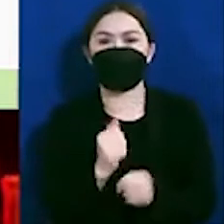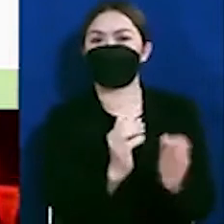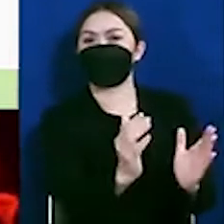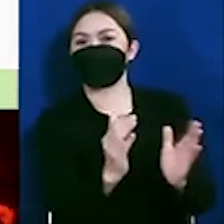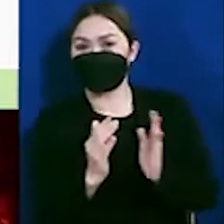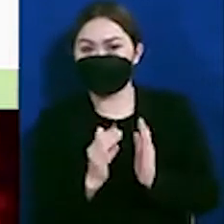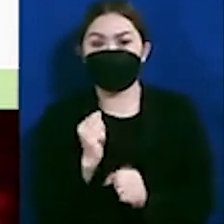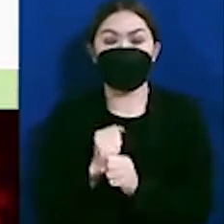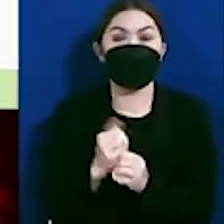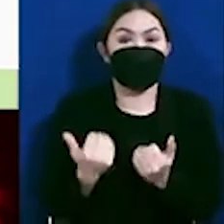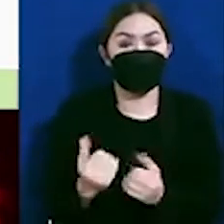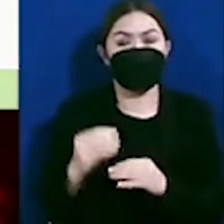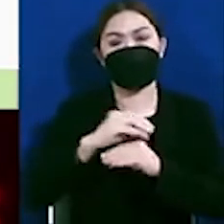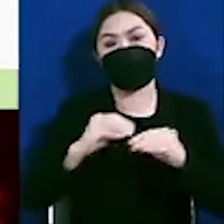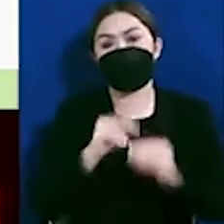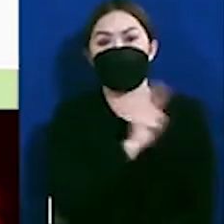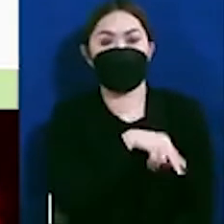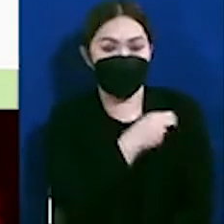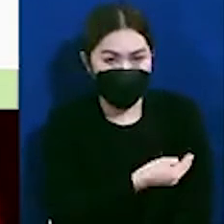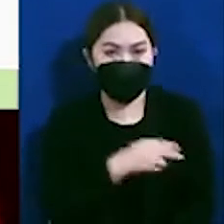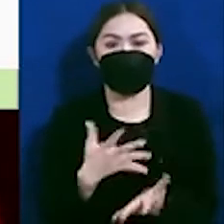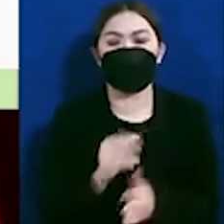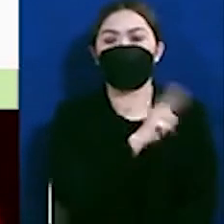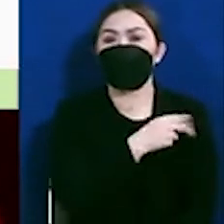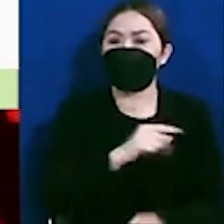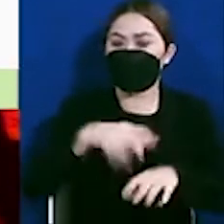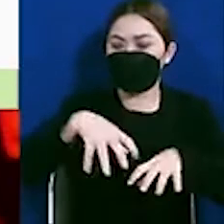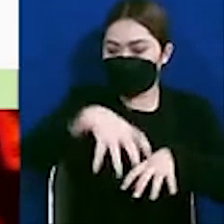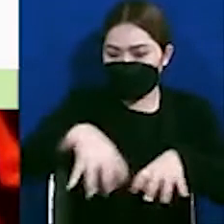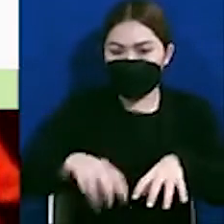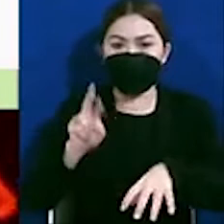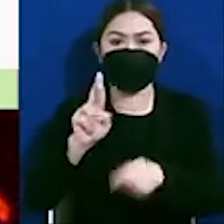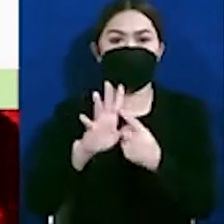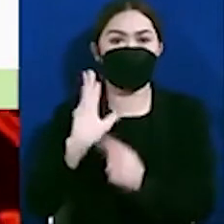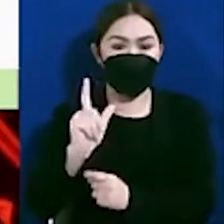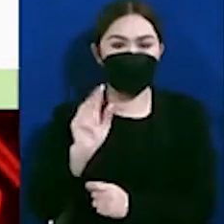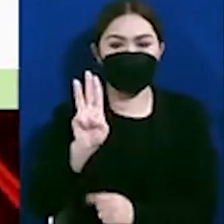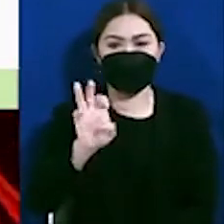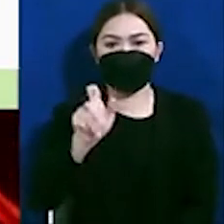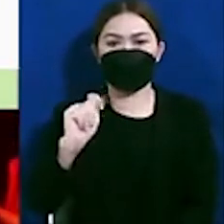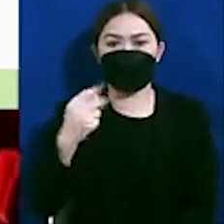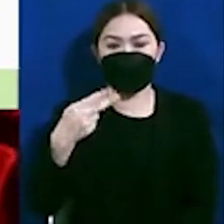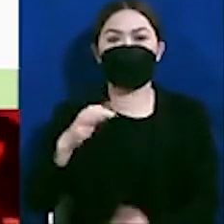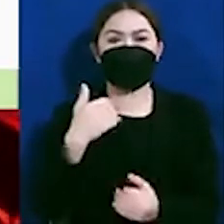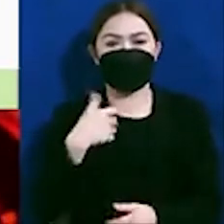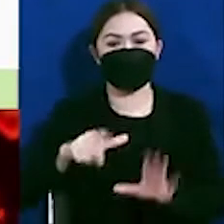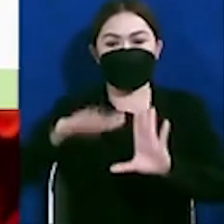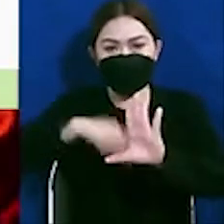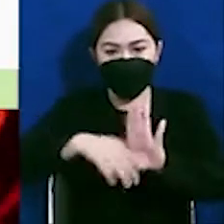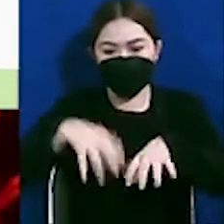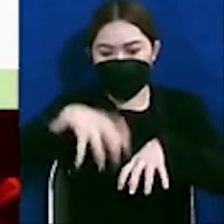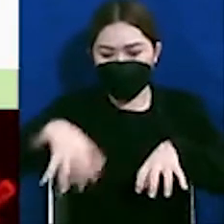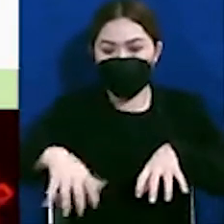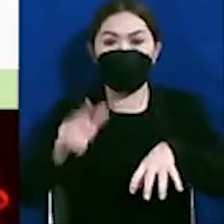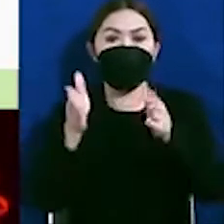ตอนนี้เฉพาะในกรมการแพทย์เองนะครับโรงพยาบาลราชวิธีเลิดสินนพรัตน์เนี่ยขึ้นทะเบียนโฮมไอโซเลชั่นไปแล้วประมาณ